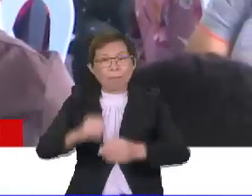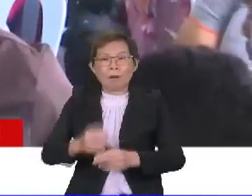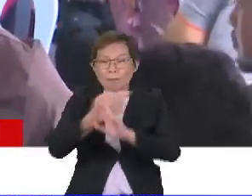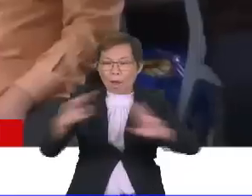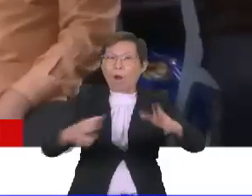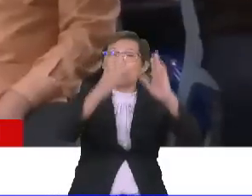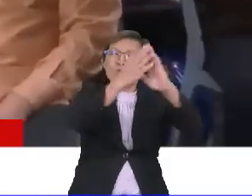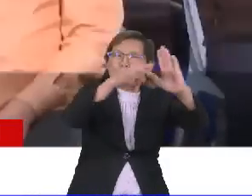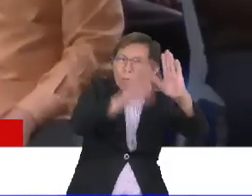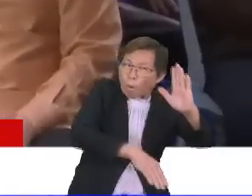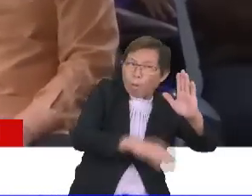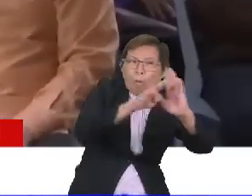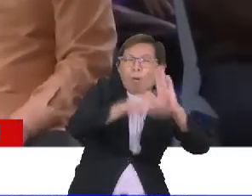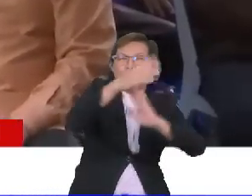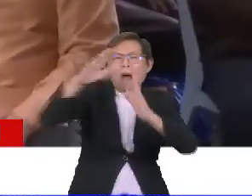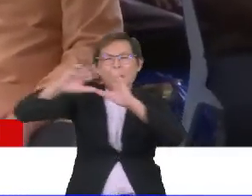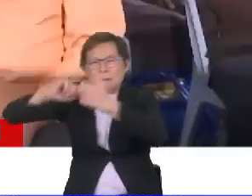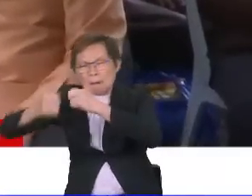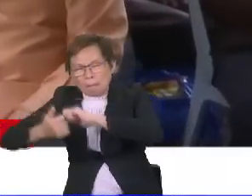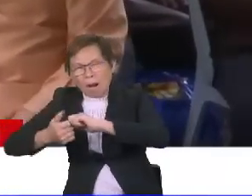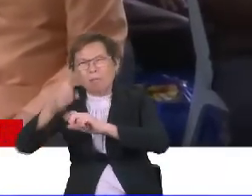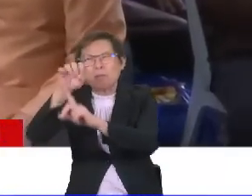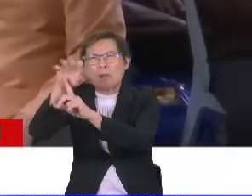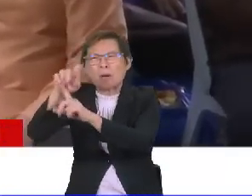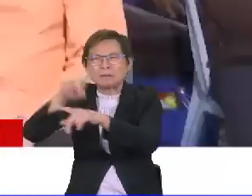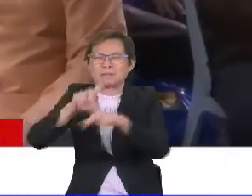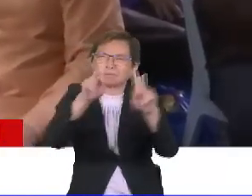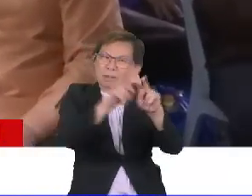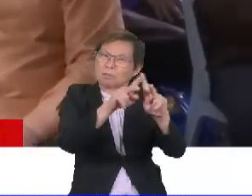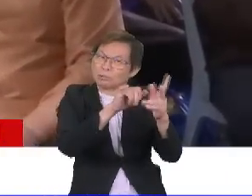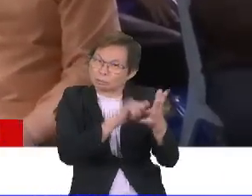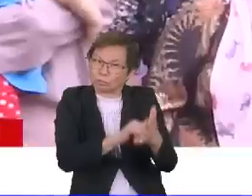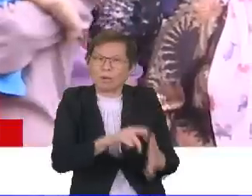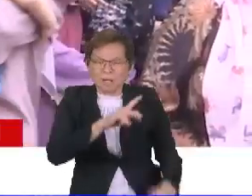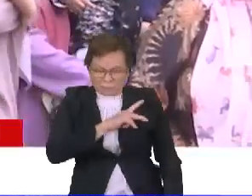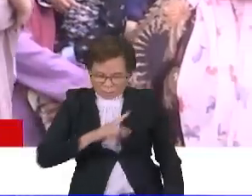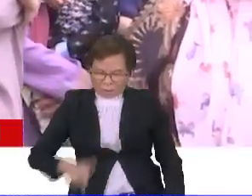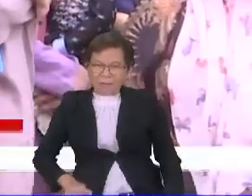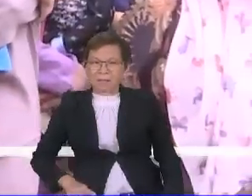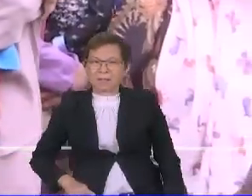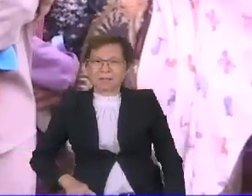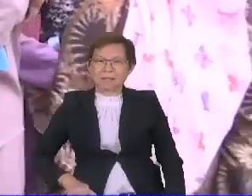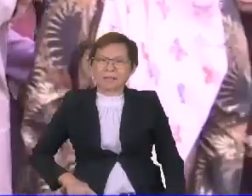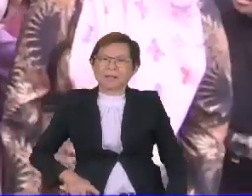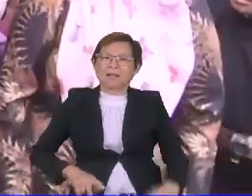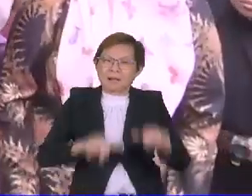Perumahan kos rendah dan menyelesaikan masalah liputan internet di kampung berkenaan Sultan Abdullah